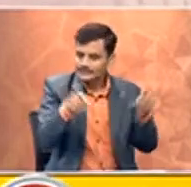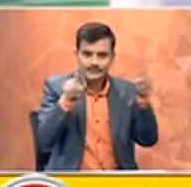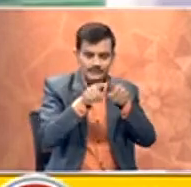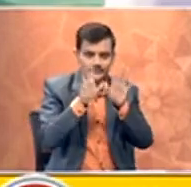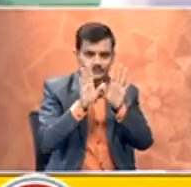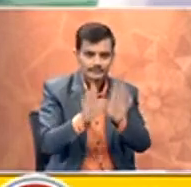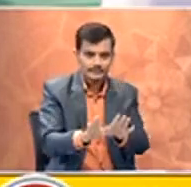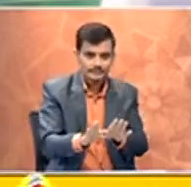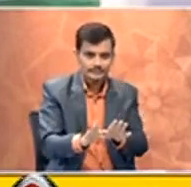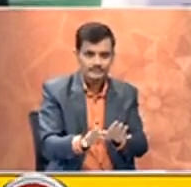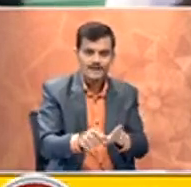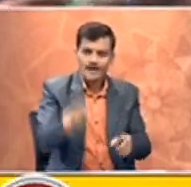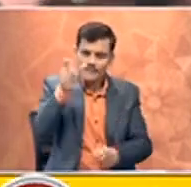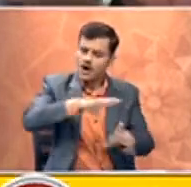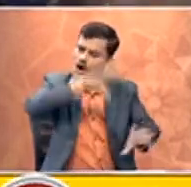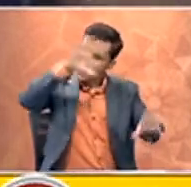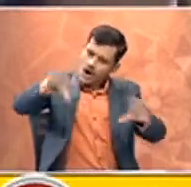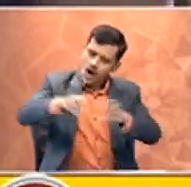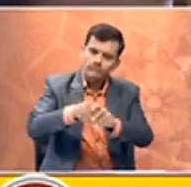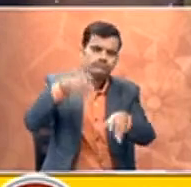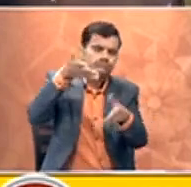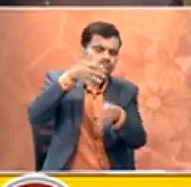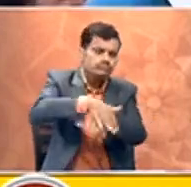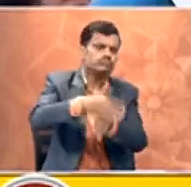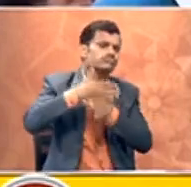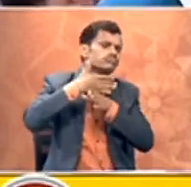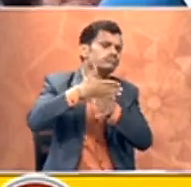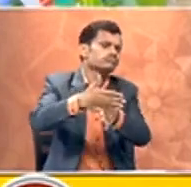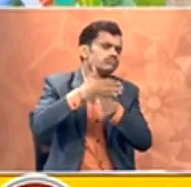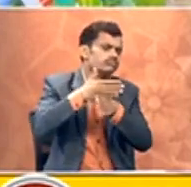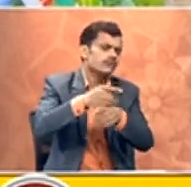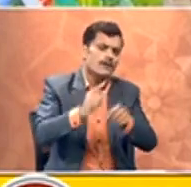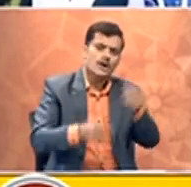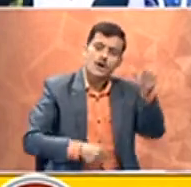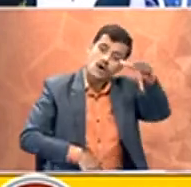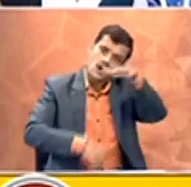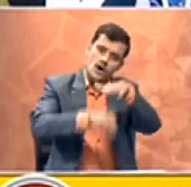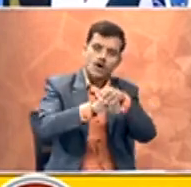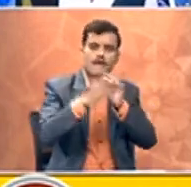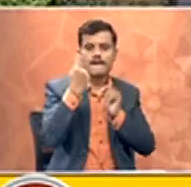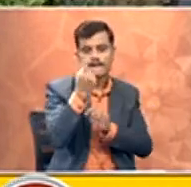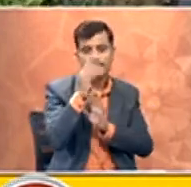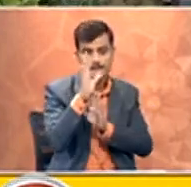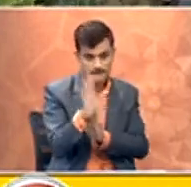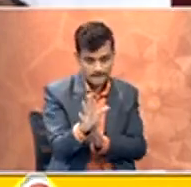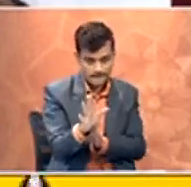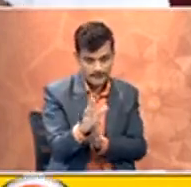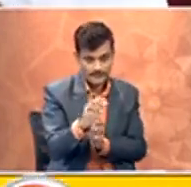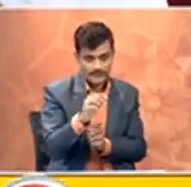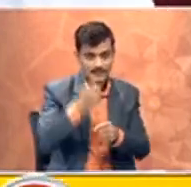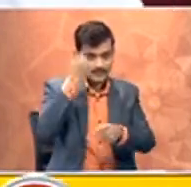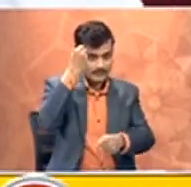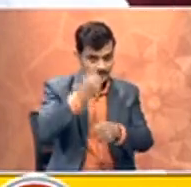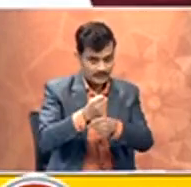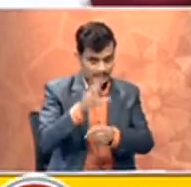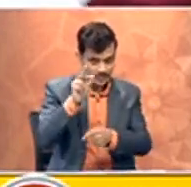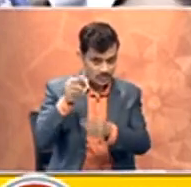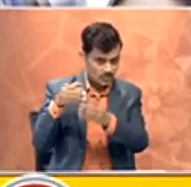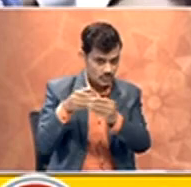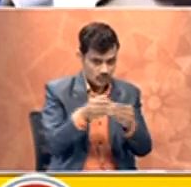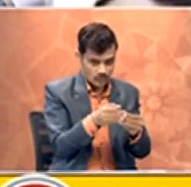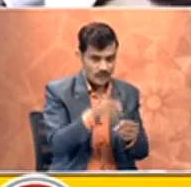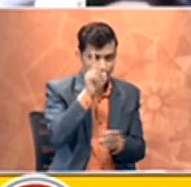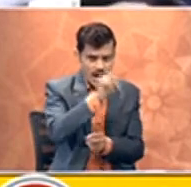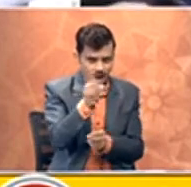जिसमें जन भागीदारी की भावना सबसे आगे है। G20 के जो 11